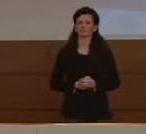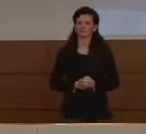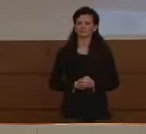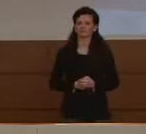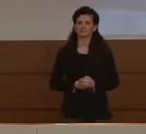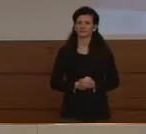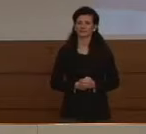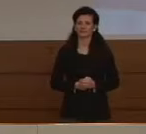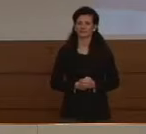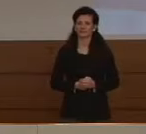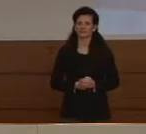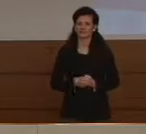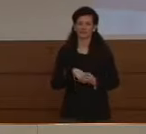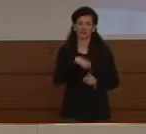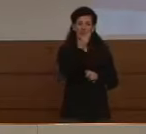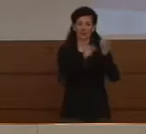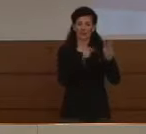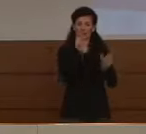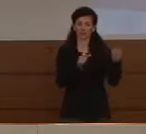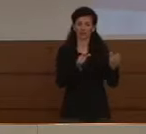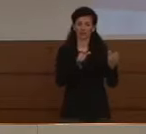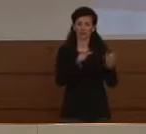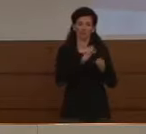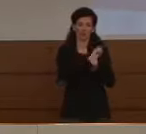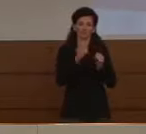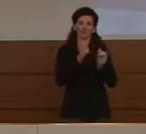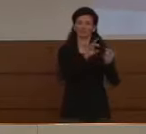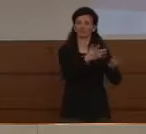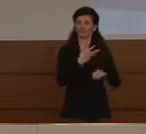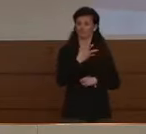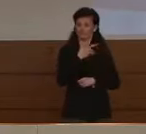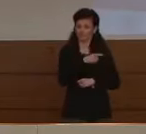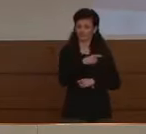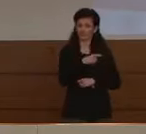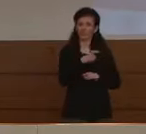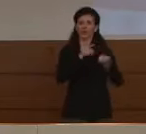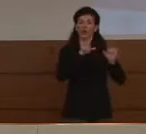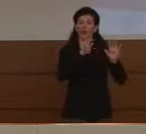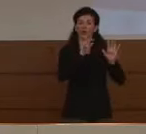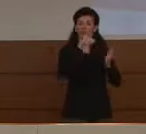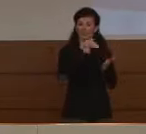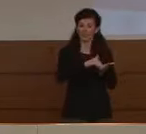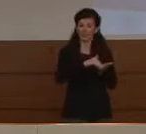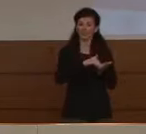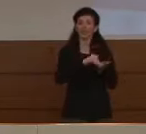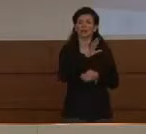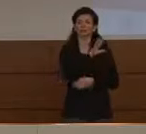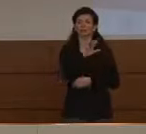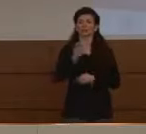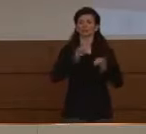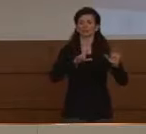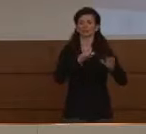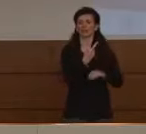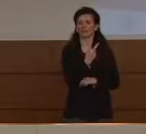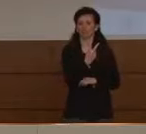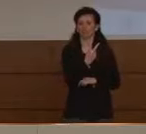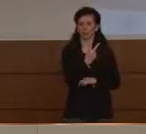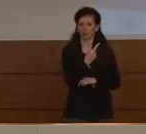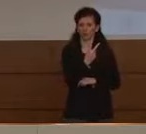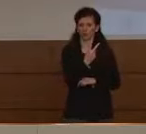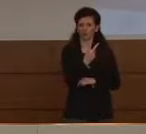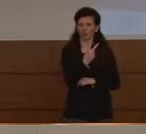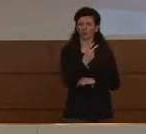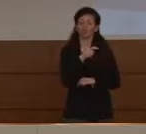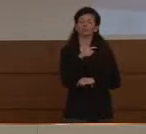totale delle persone attualmente positive e di 80.000 572 con un